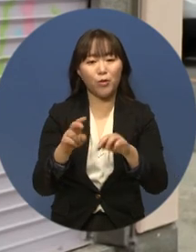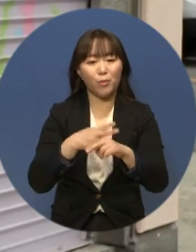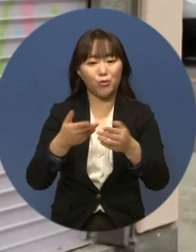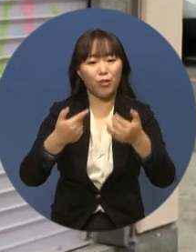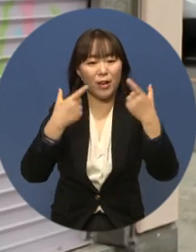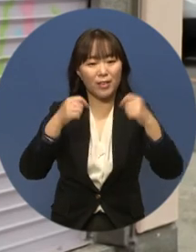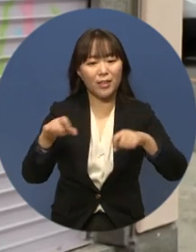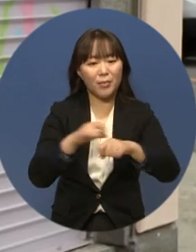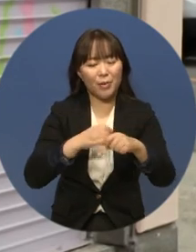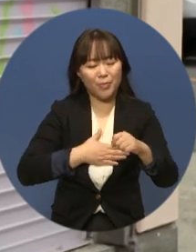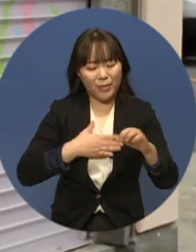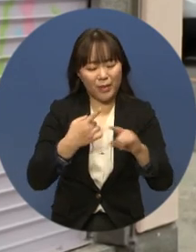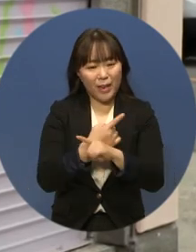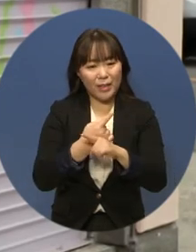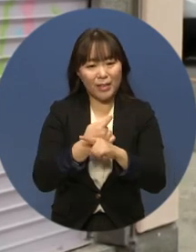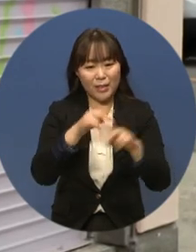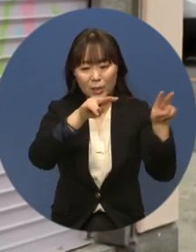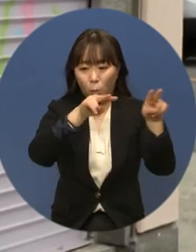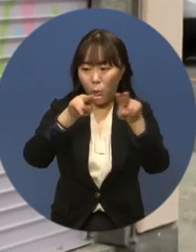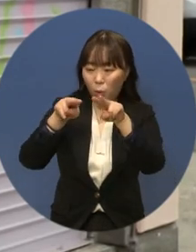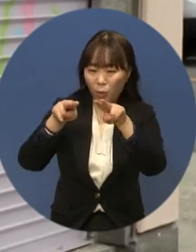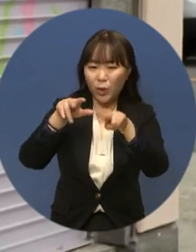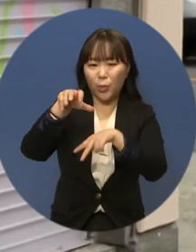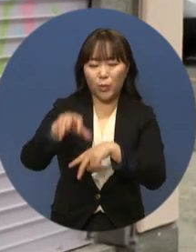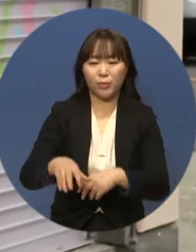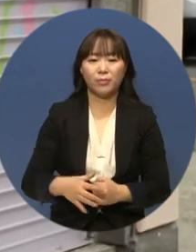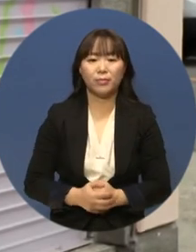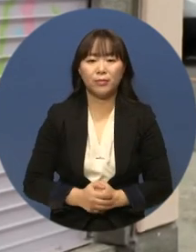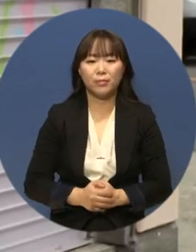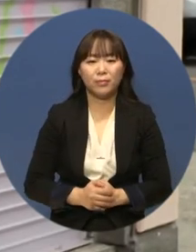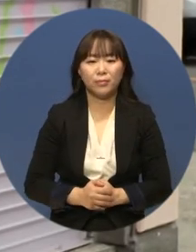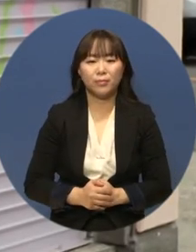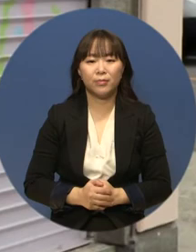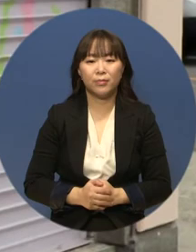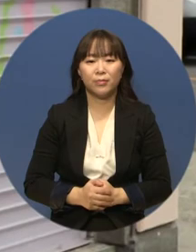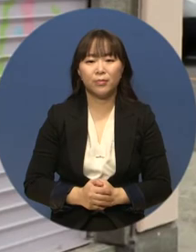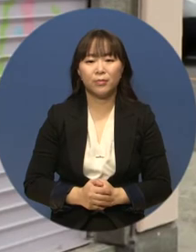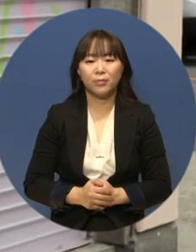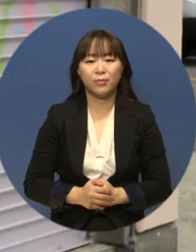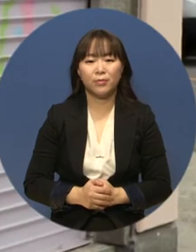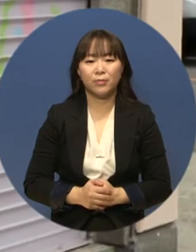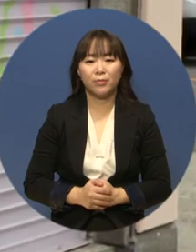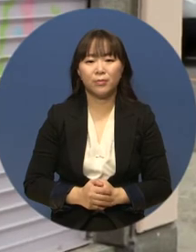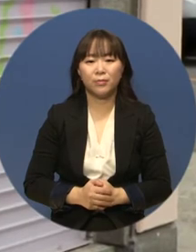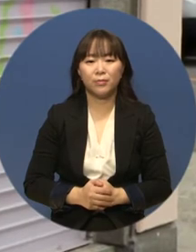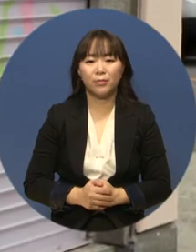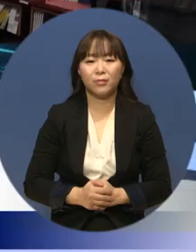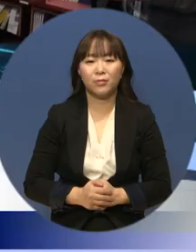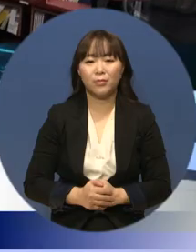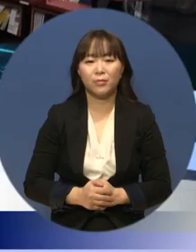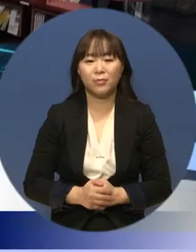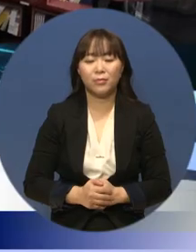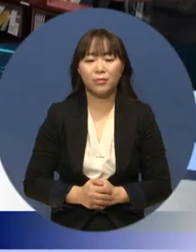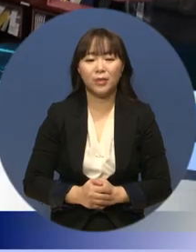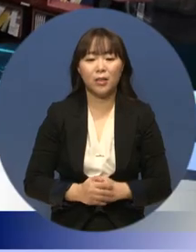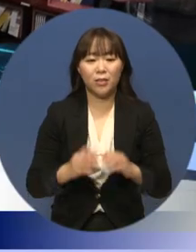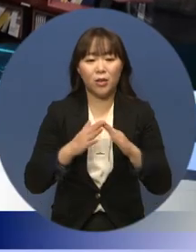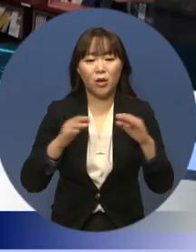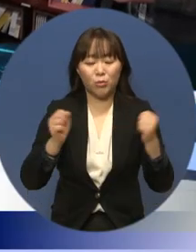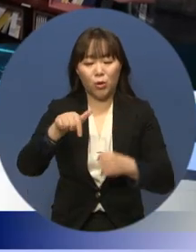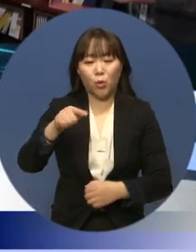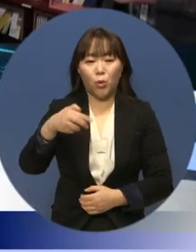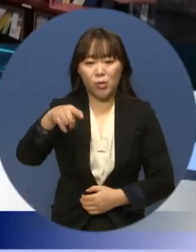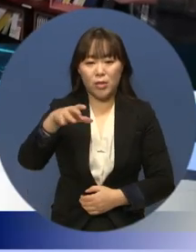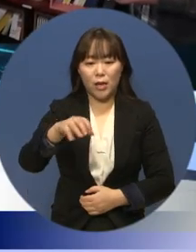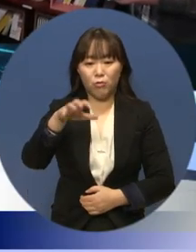특별한 힐링의 시각적 공간이 되고 있습니다. 복지TV 뉴스 이영춘입니다. 전라북도